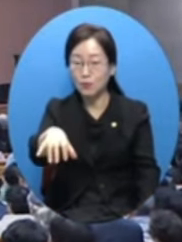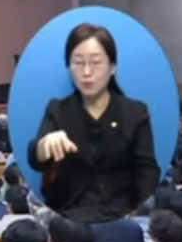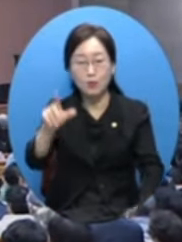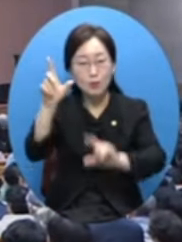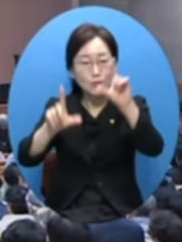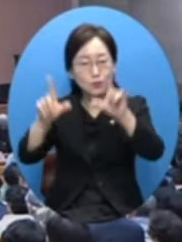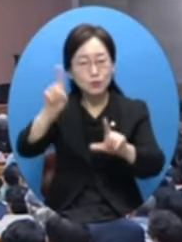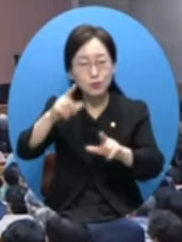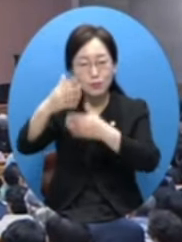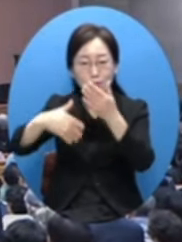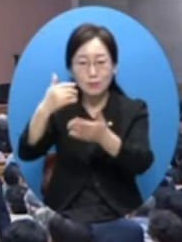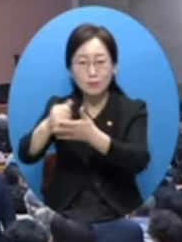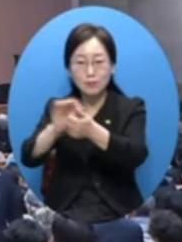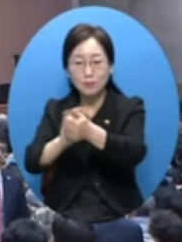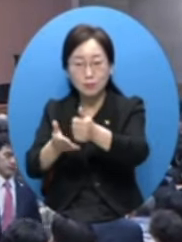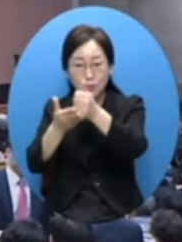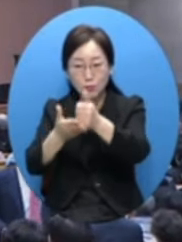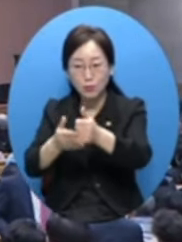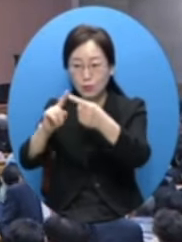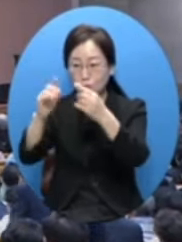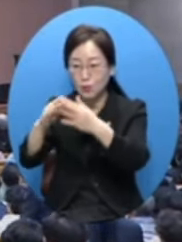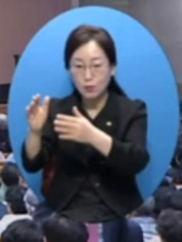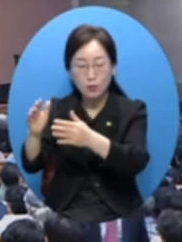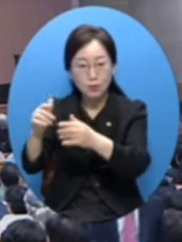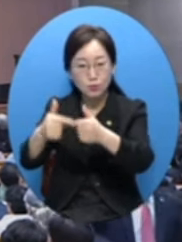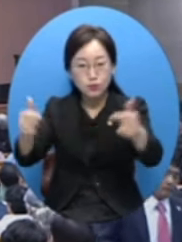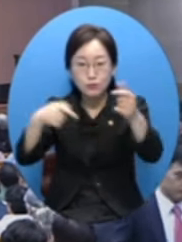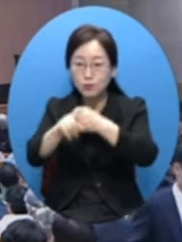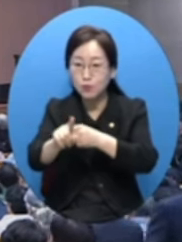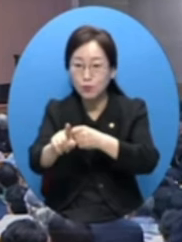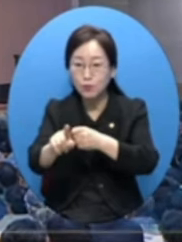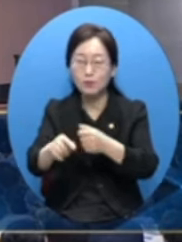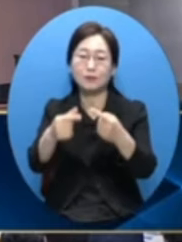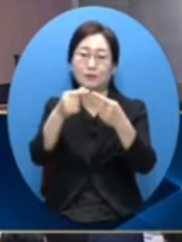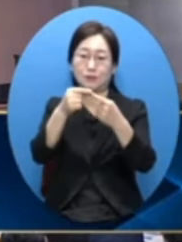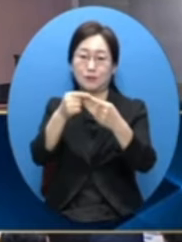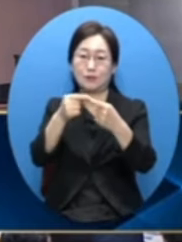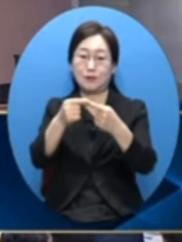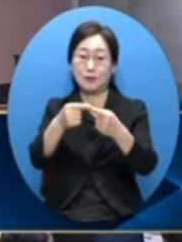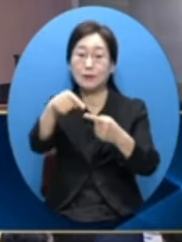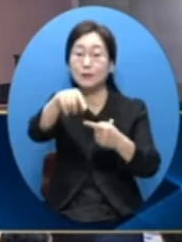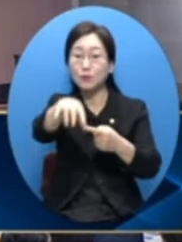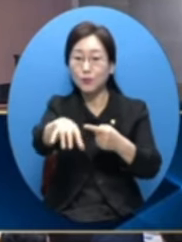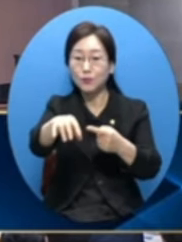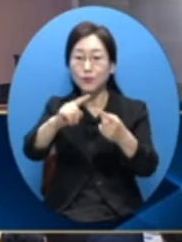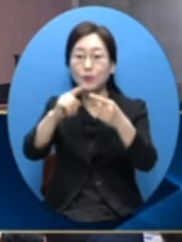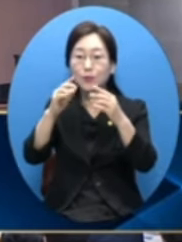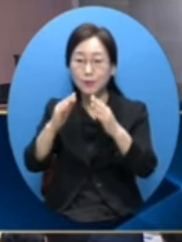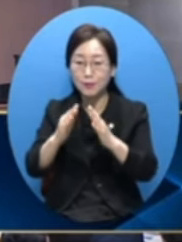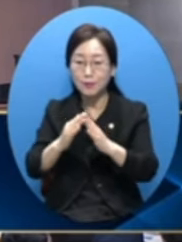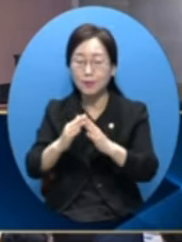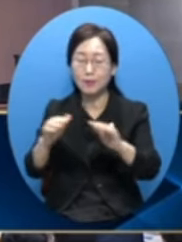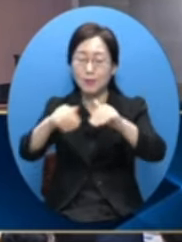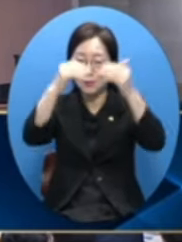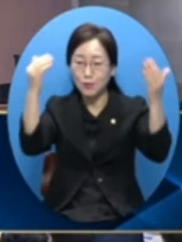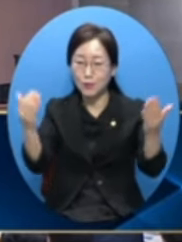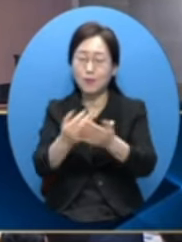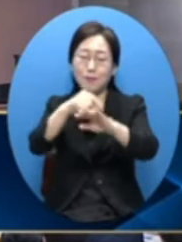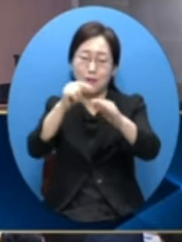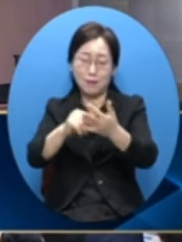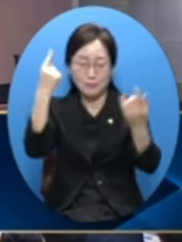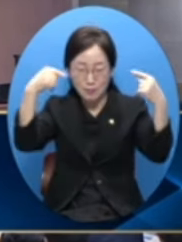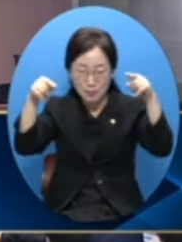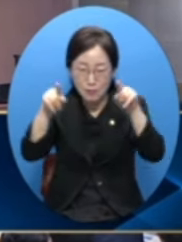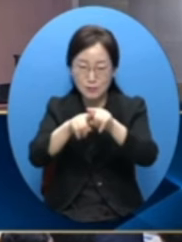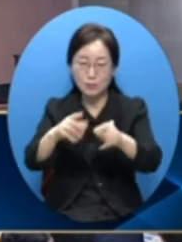하나님을 섬겼고 교회가 붕했습니까? 첫 번째 안디옥 교회는 온 마음과 정성을 다해